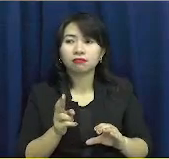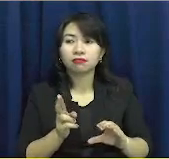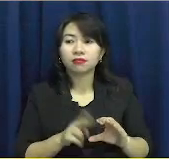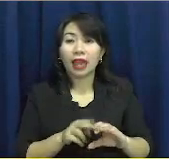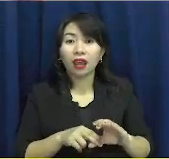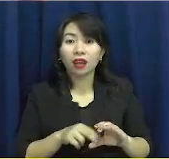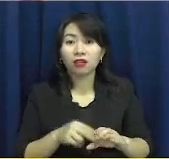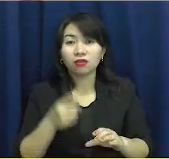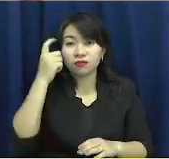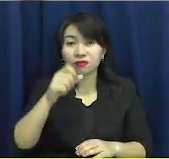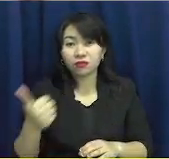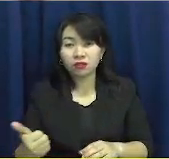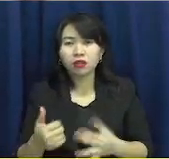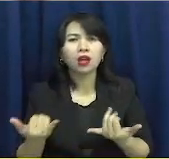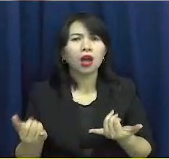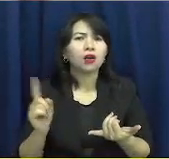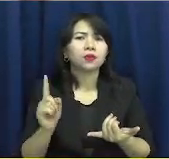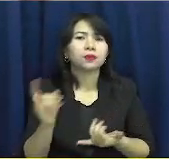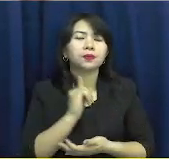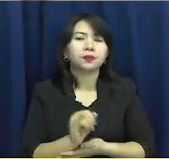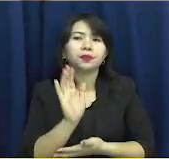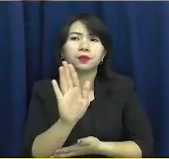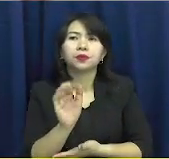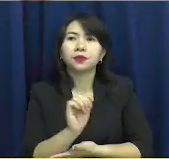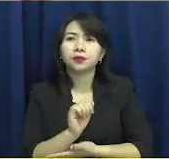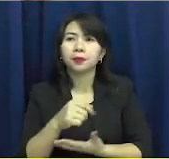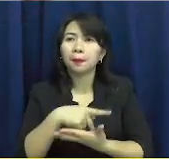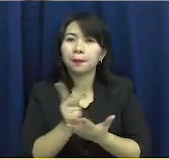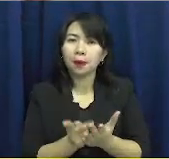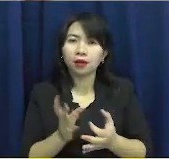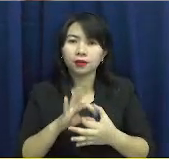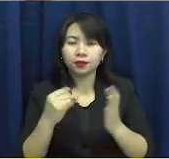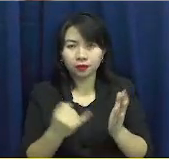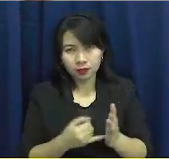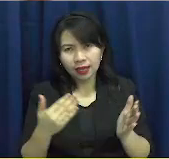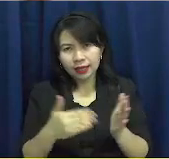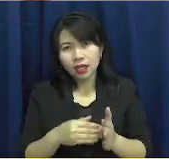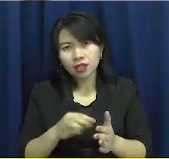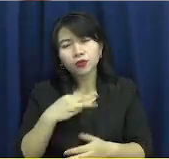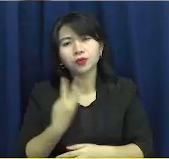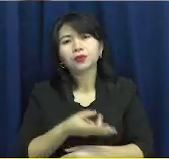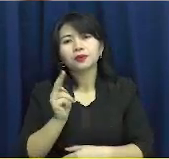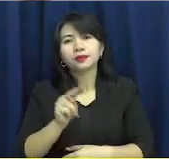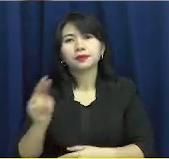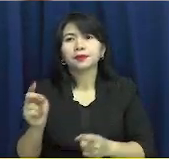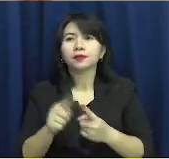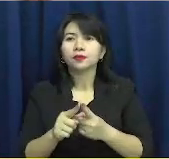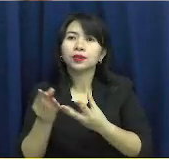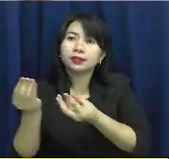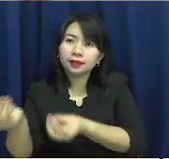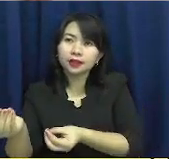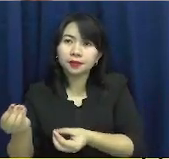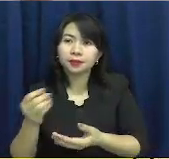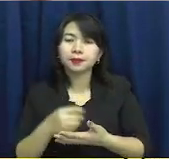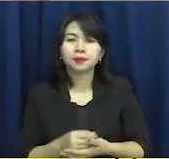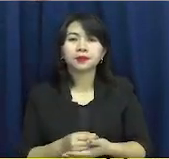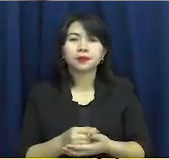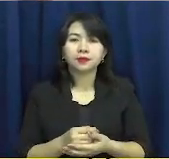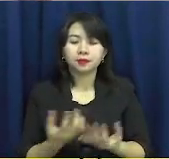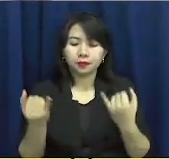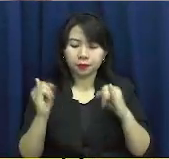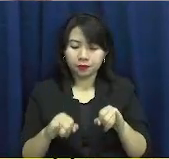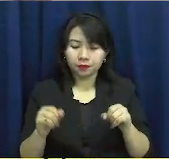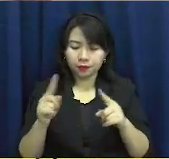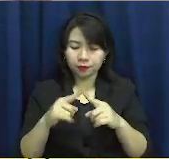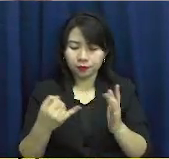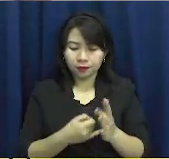Diba? Yan kasi mga kapatid, ang pinaka dapat po natin bigyan pansin sa lahat. Kasi ako po, sa biyaya po ng Panginoon sa aming